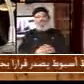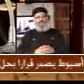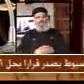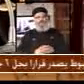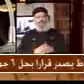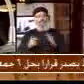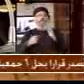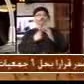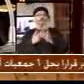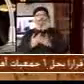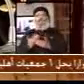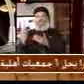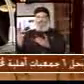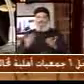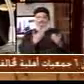في البداية بنرحب